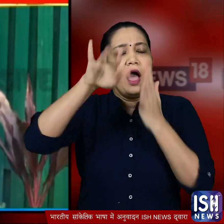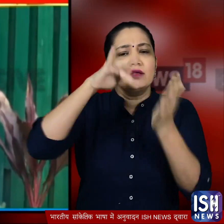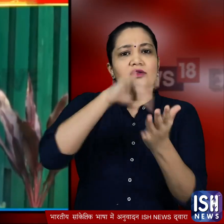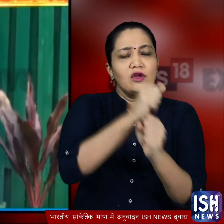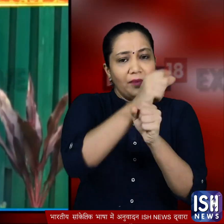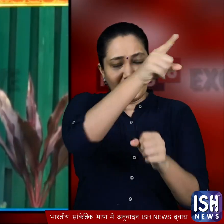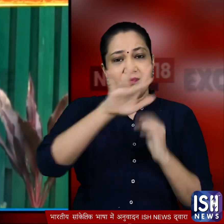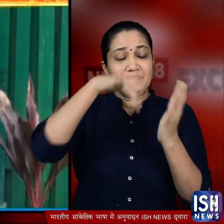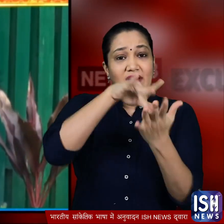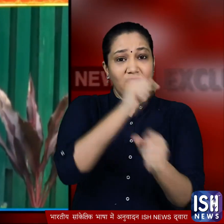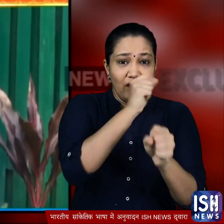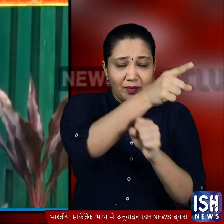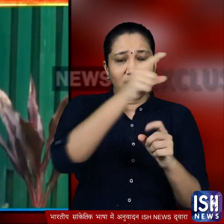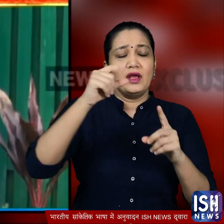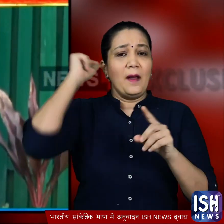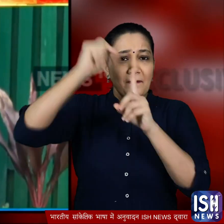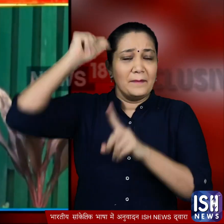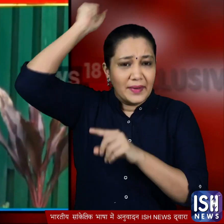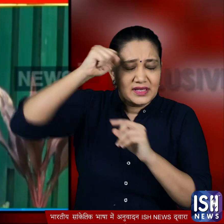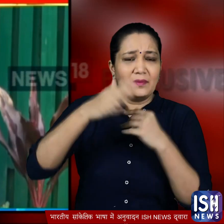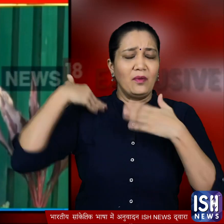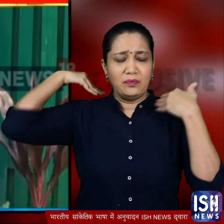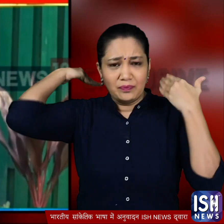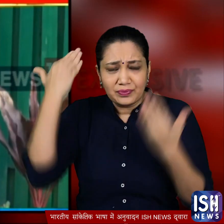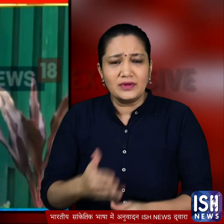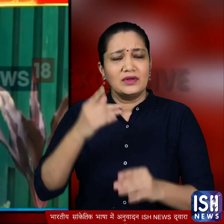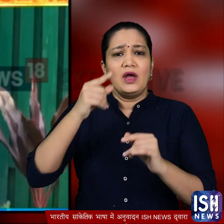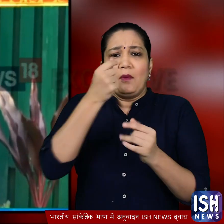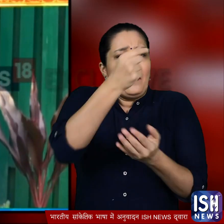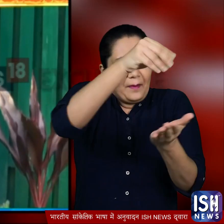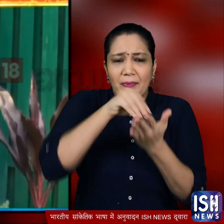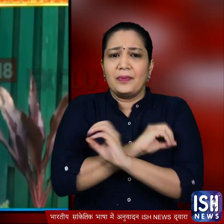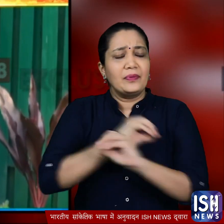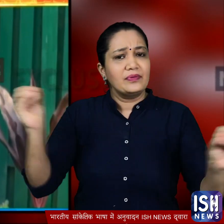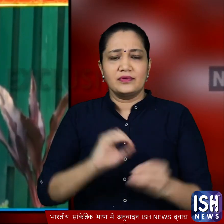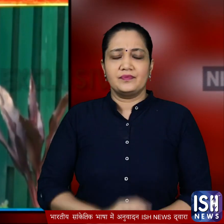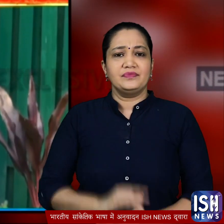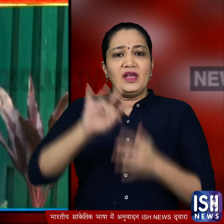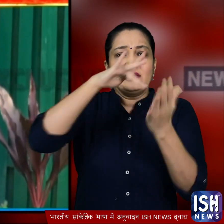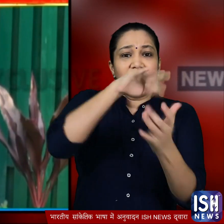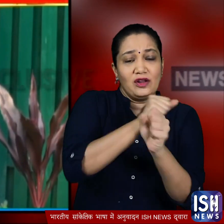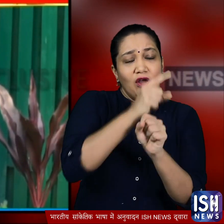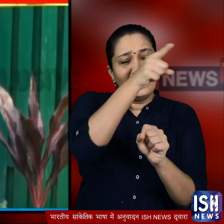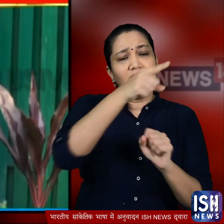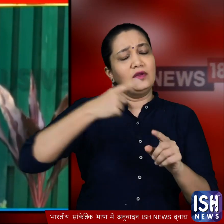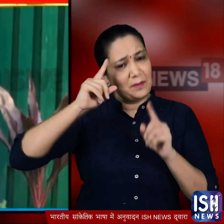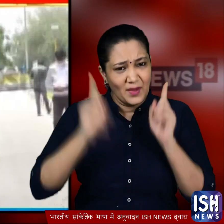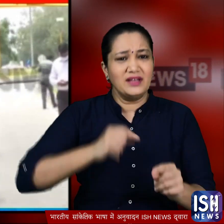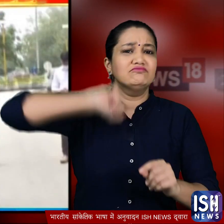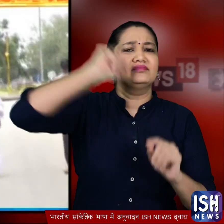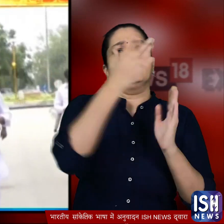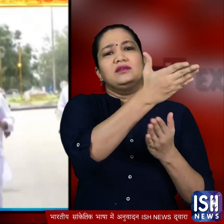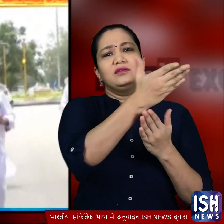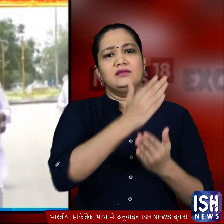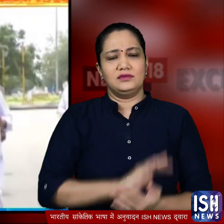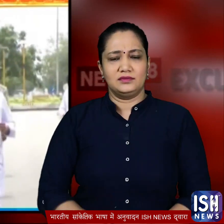कि केंद्र की सरकार ने पंजाब नूं 3 सालों का 1 भी रुपया भेजा है, केंद्र सरकार के खिलाफ मोर्चा खोलना चाहिए।